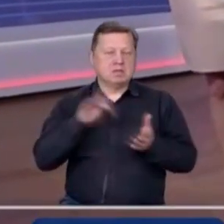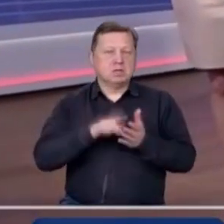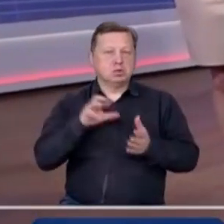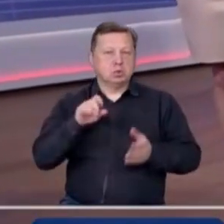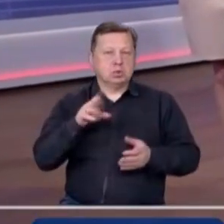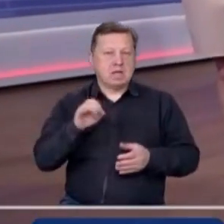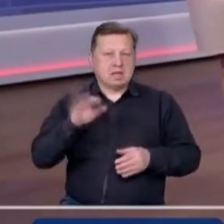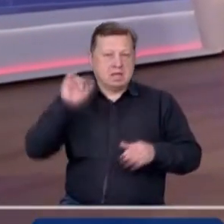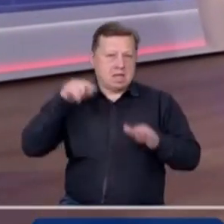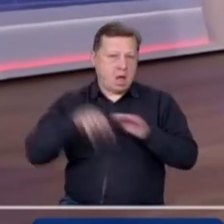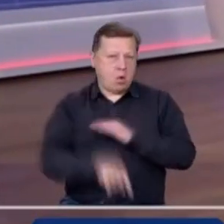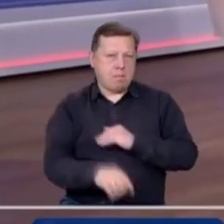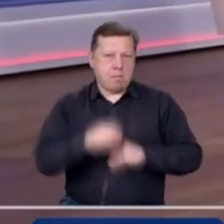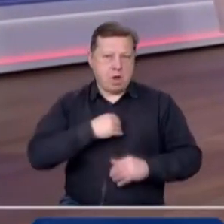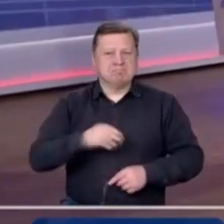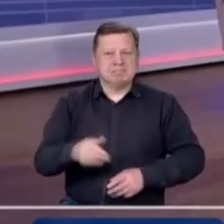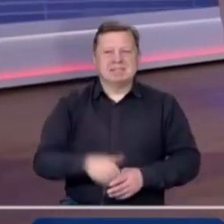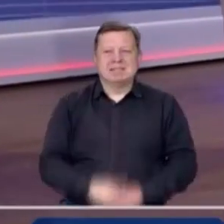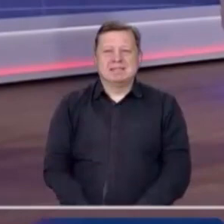jedna z najgłębszych w Polsce.